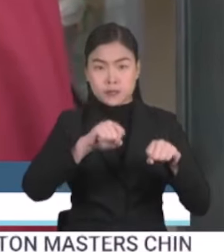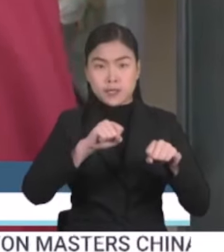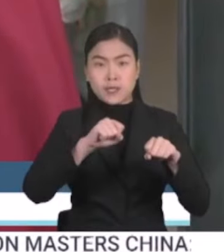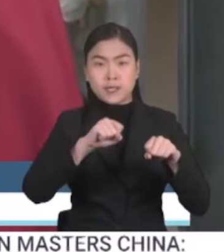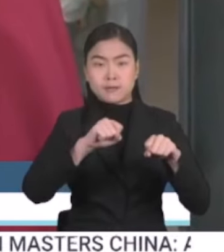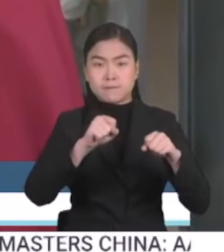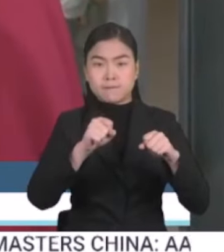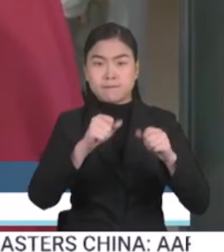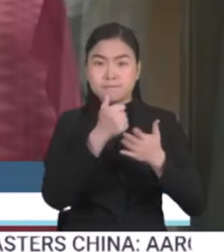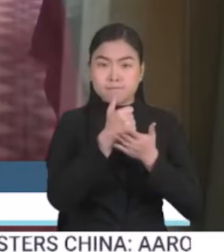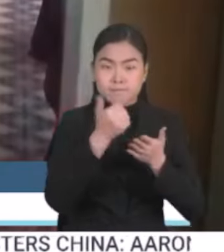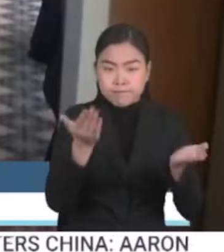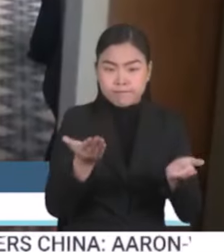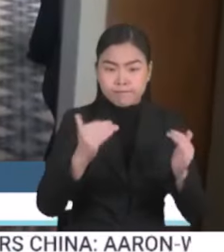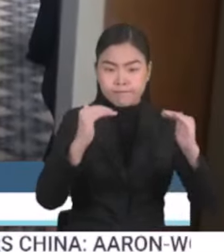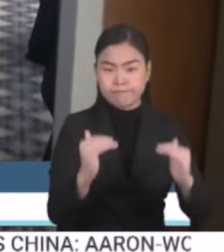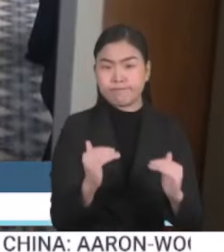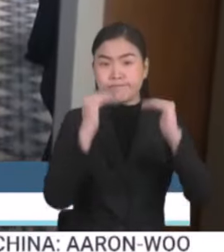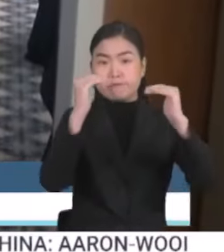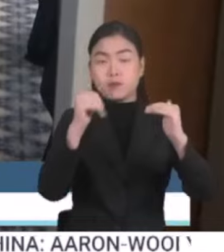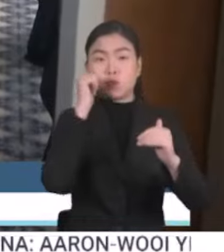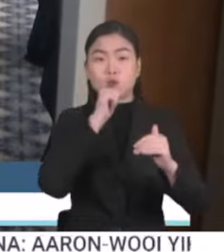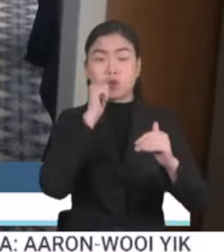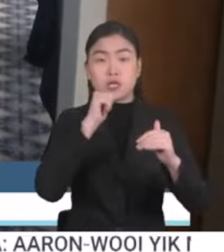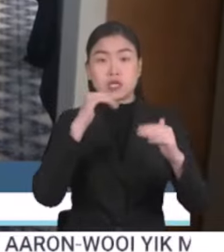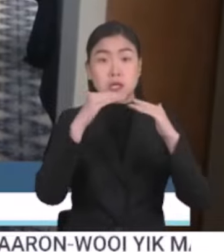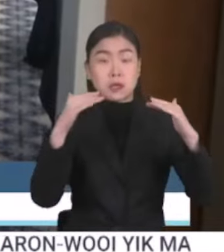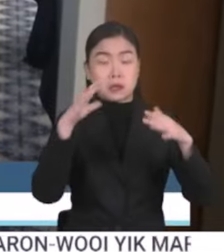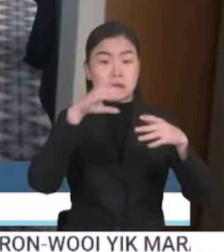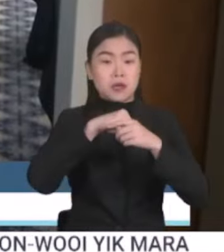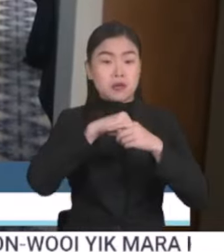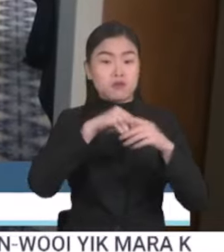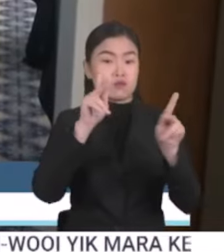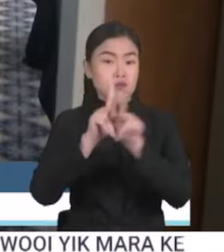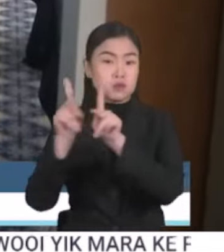sebagai inisiatif mengangkat martabat wanita di luar bandar.